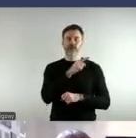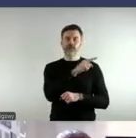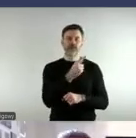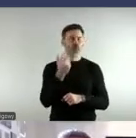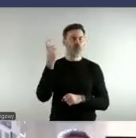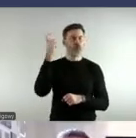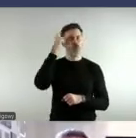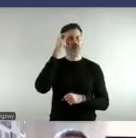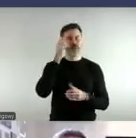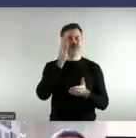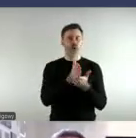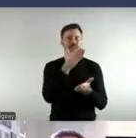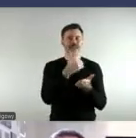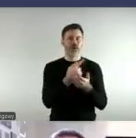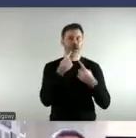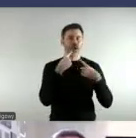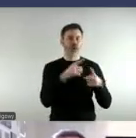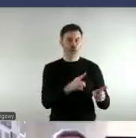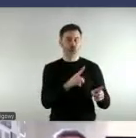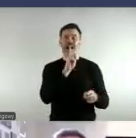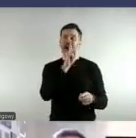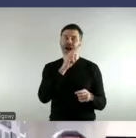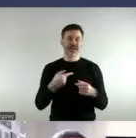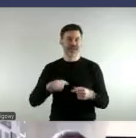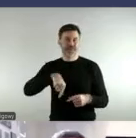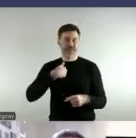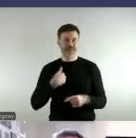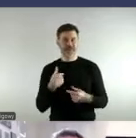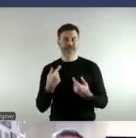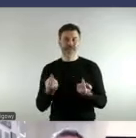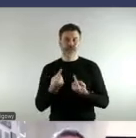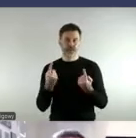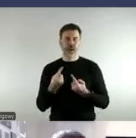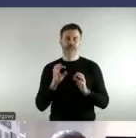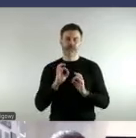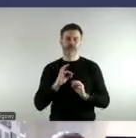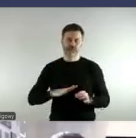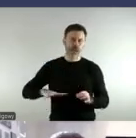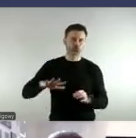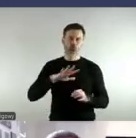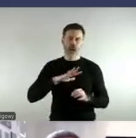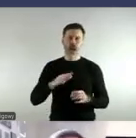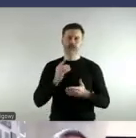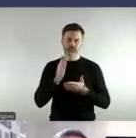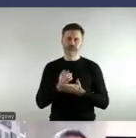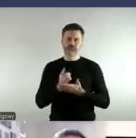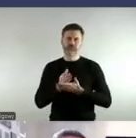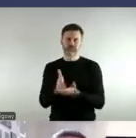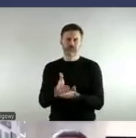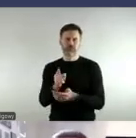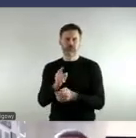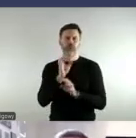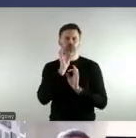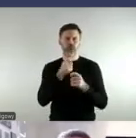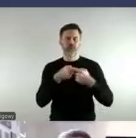is wojewódzka, ale handled w naszym przypadku by bardzo często zdarza się tak, że the radzimy sobie the dość lokalnie. administration Tutaj of the mamy też voivodeship. dobrą But współpracę z mostly we administracją act